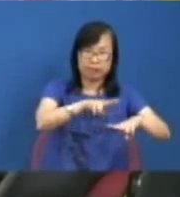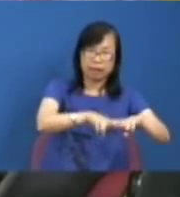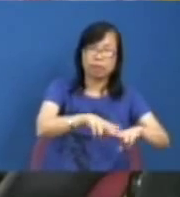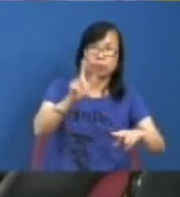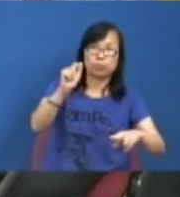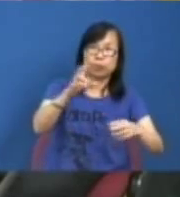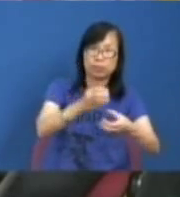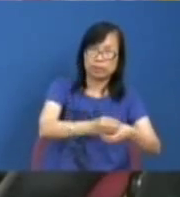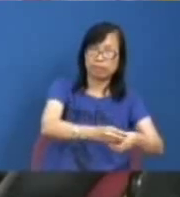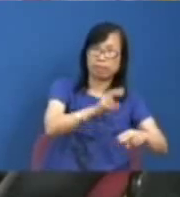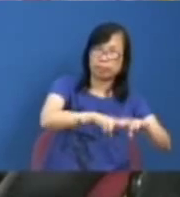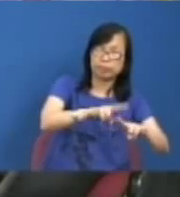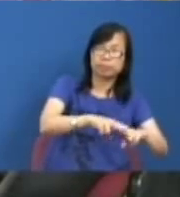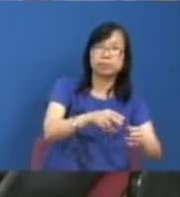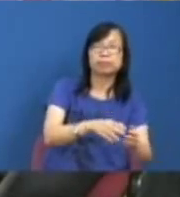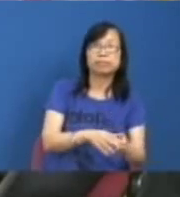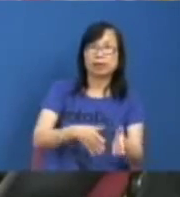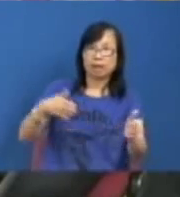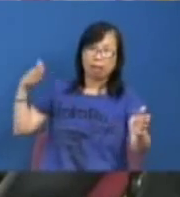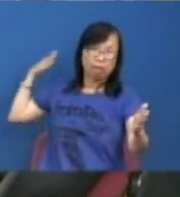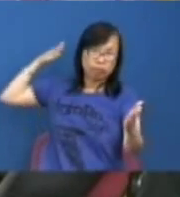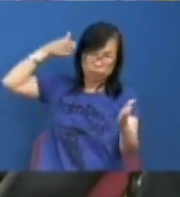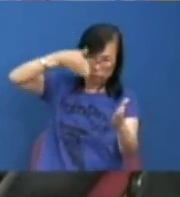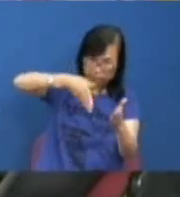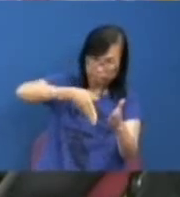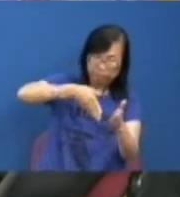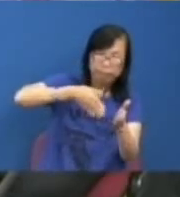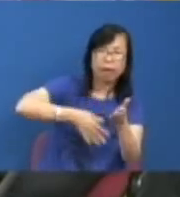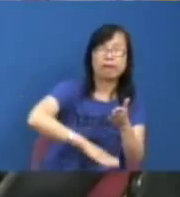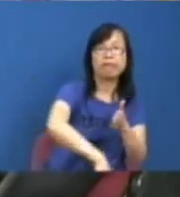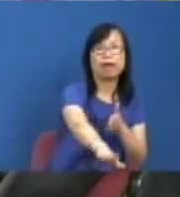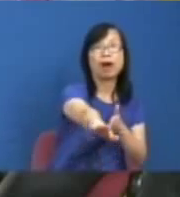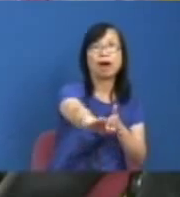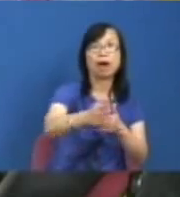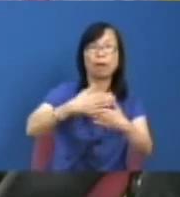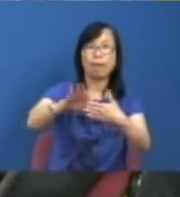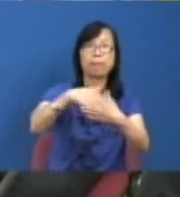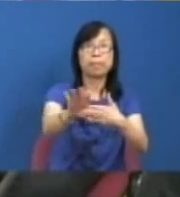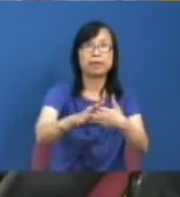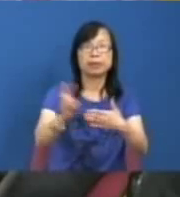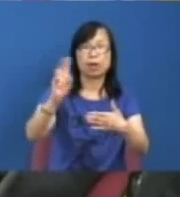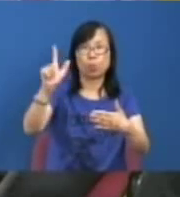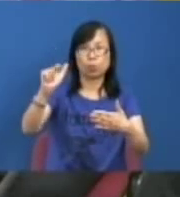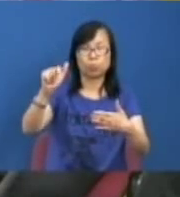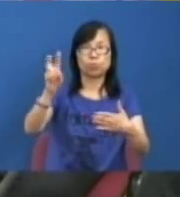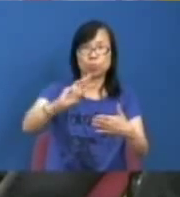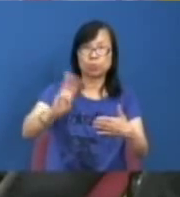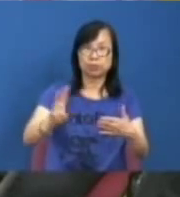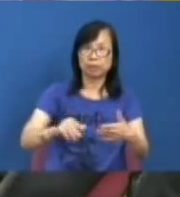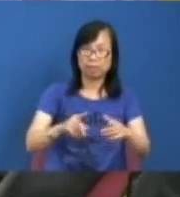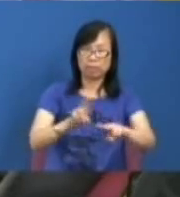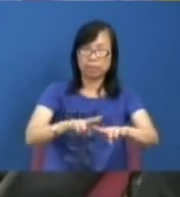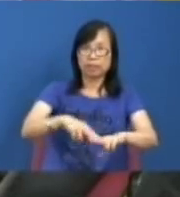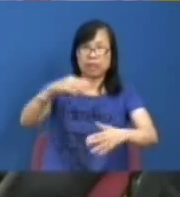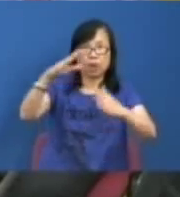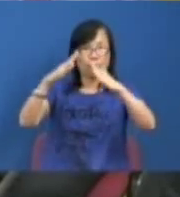水井，係啦，就直接。排翻出去出邊公家嘅污水井，而佢哋室內咧